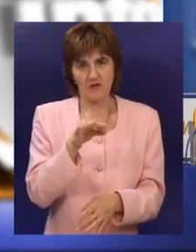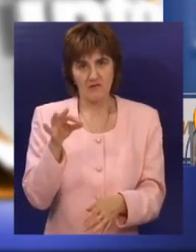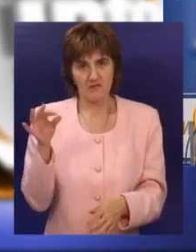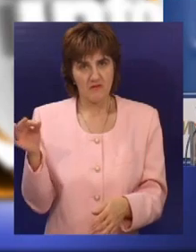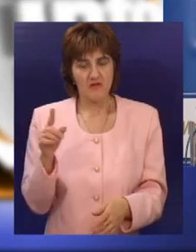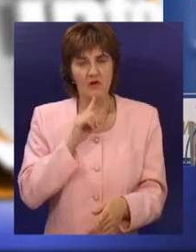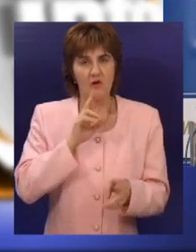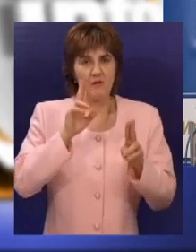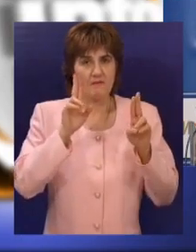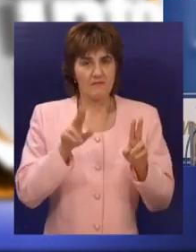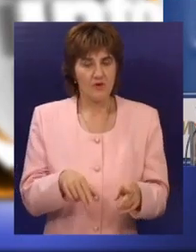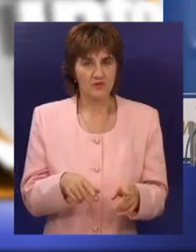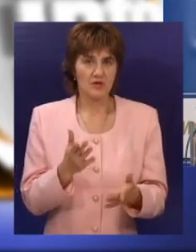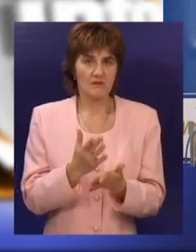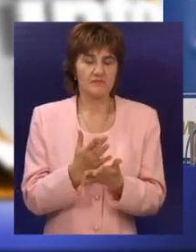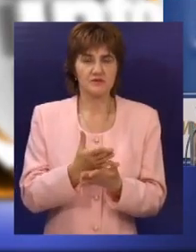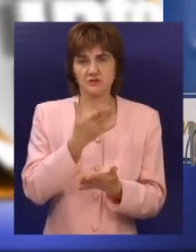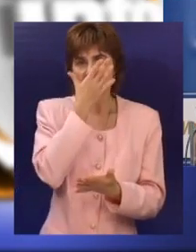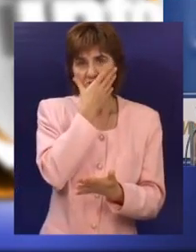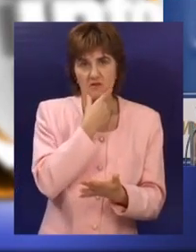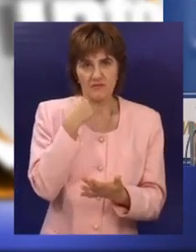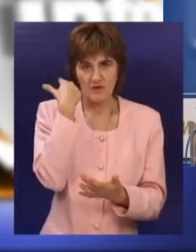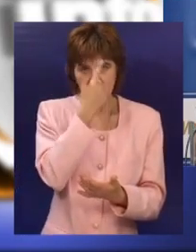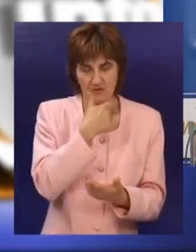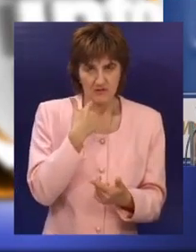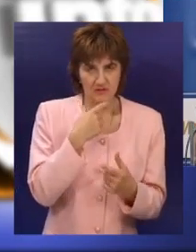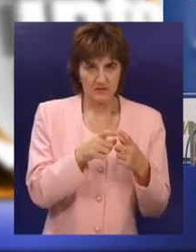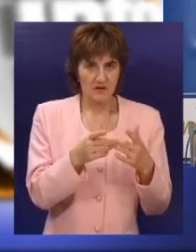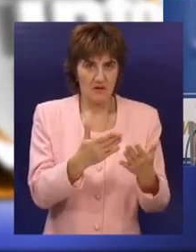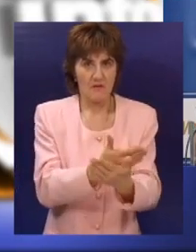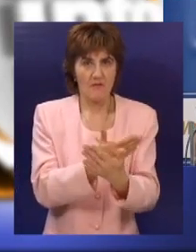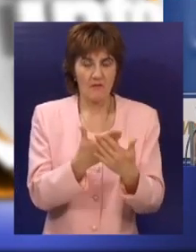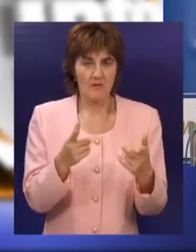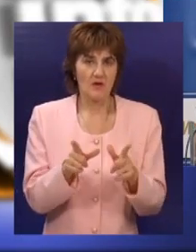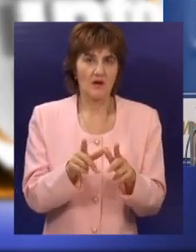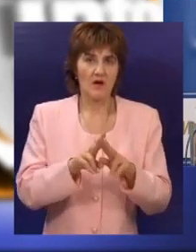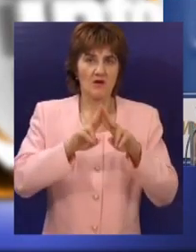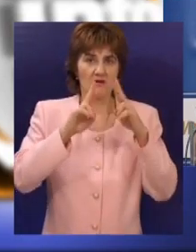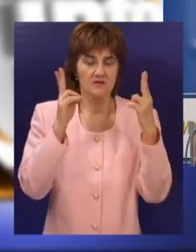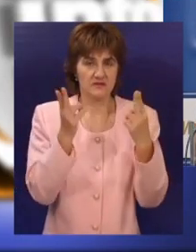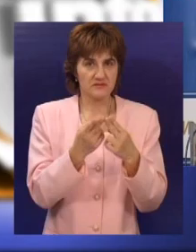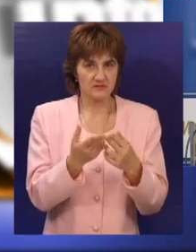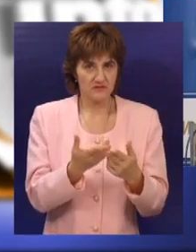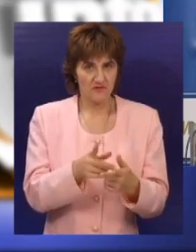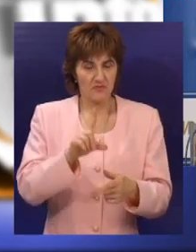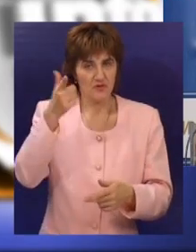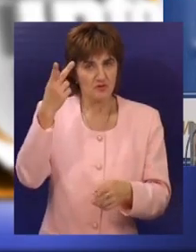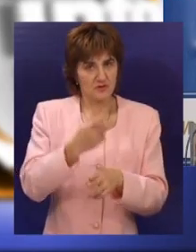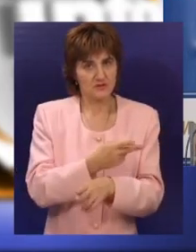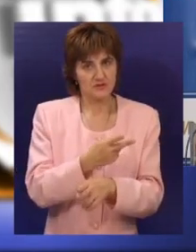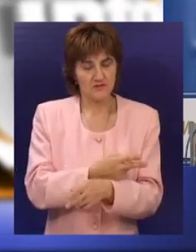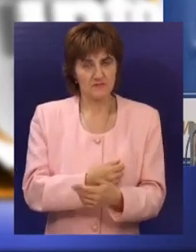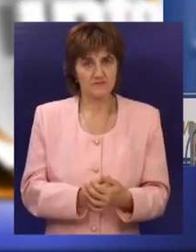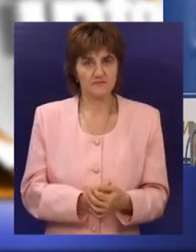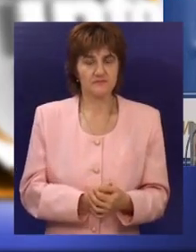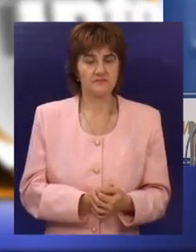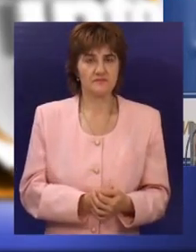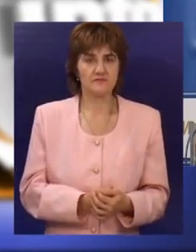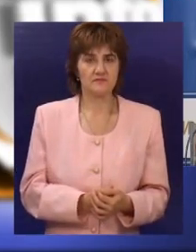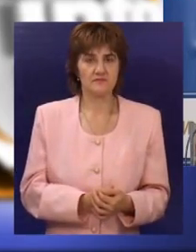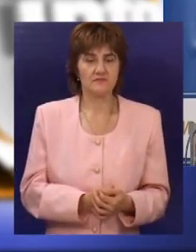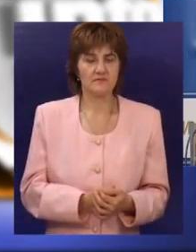sa idejom da za nekoliko godina zaista bude u skladu sa onim što se može vidjeti u evropskim